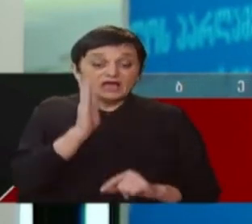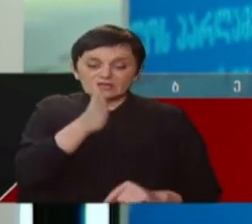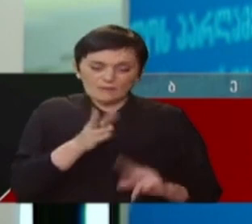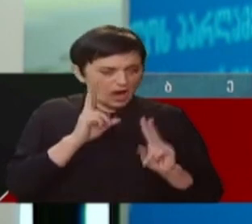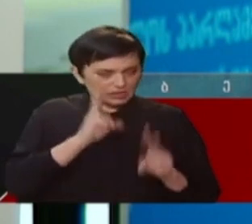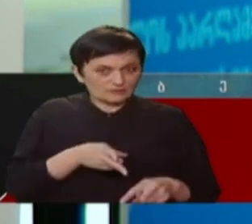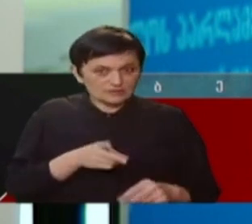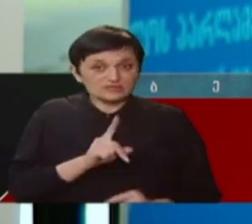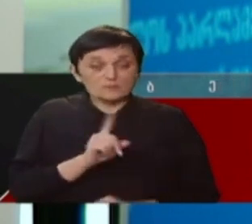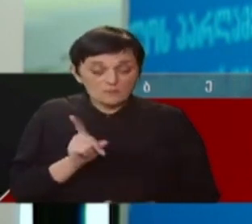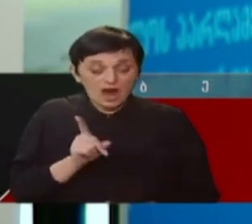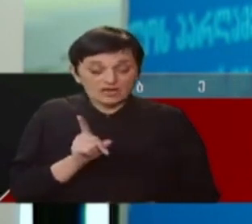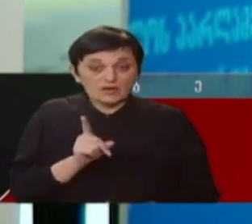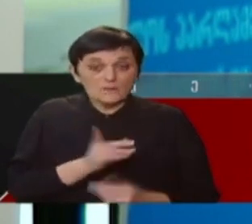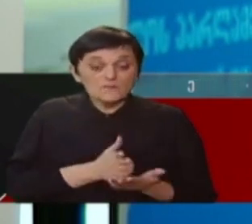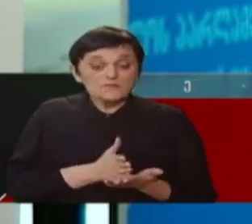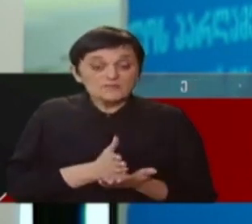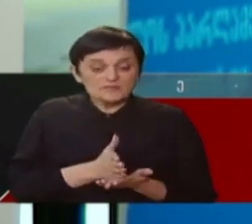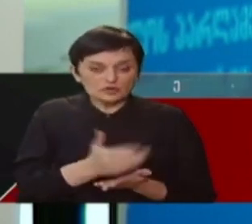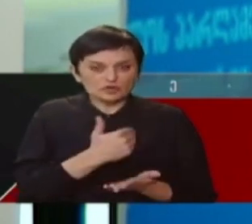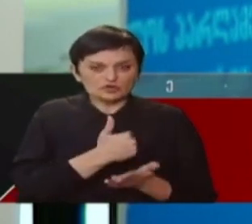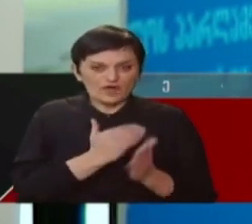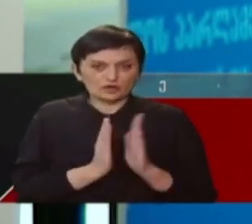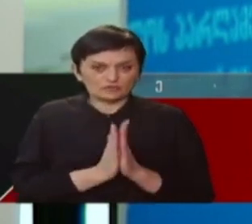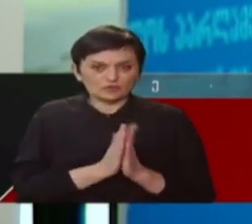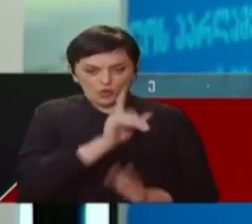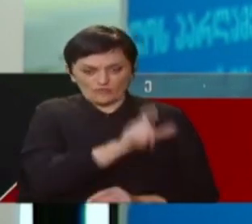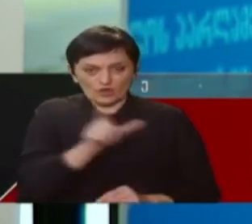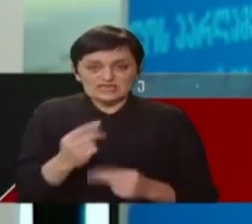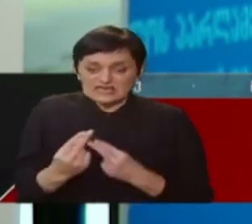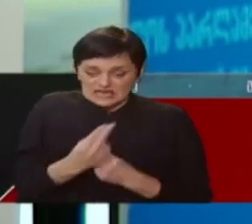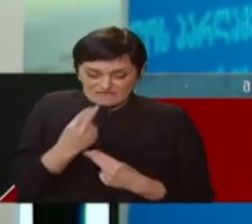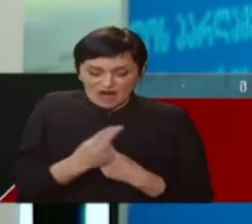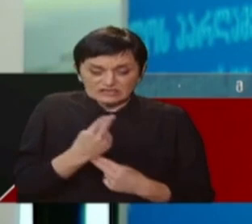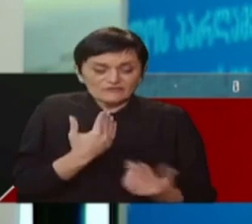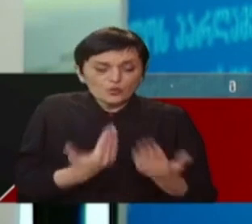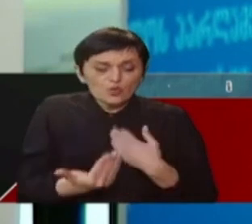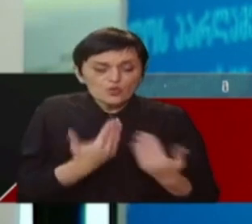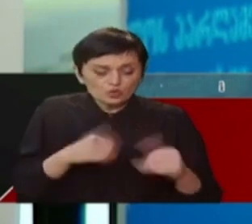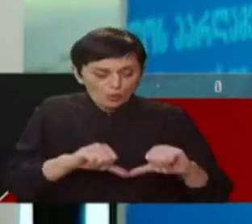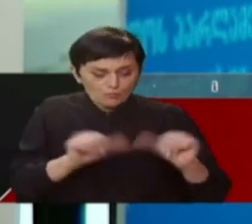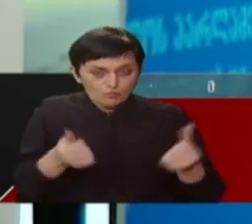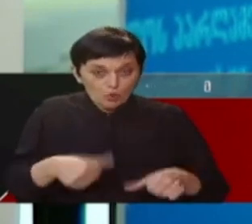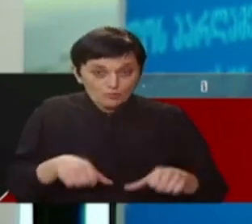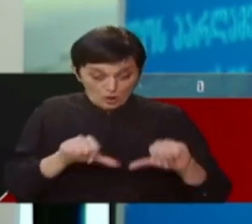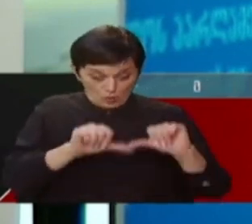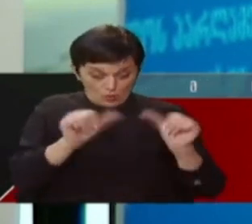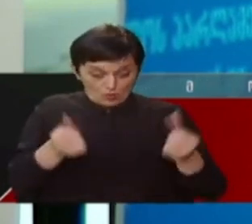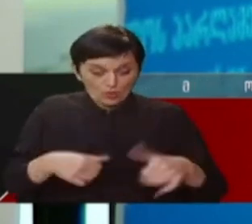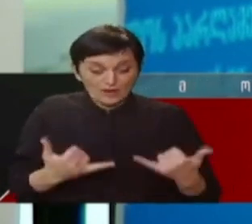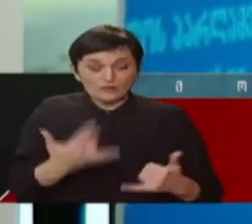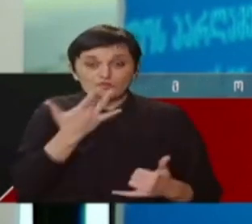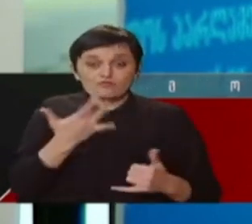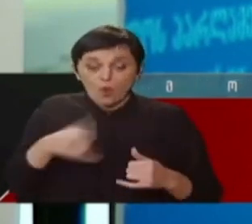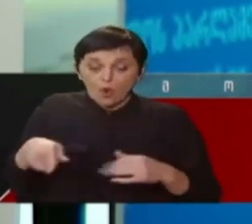მაგრამ აი მიდეკილება ეს იქნება ჩვენ და ვთხოვ მართლა ადამიანებსაც, რომ გვასწავლონ მათთან ურთიერთობის ფორმები, იმიტომ რომ ის ფორმები, რომლებიც ახლა